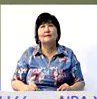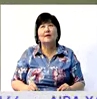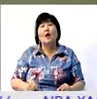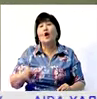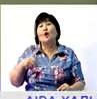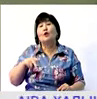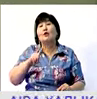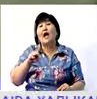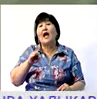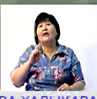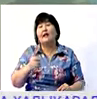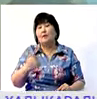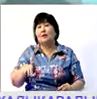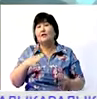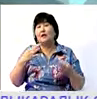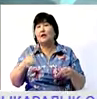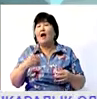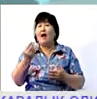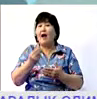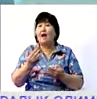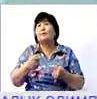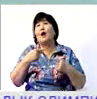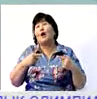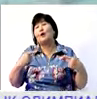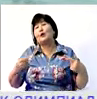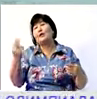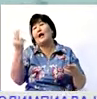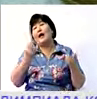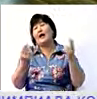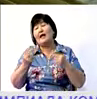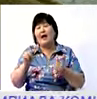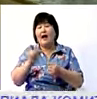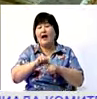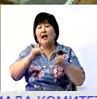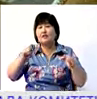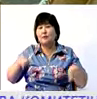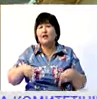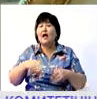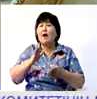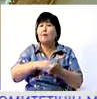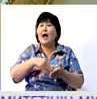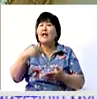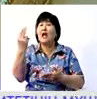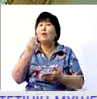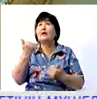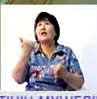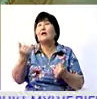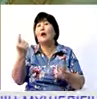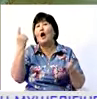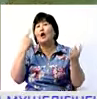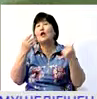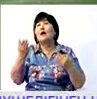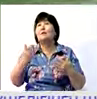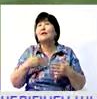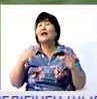Жайына қолы қалт етсе, осылайша қаламын алып, түрлі кескіндерді қағаз бетіне түсіреді. Майлы бояумен салынған мына туынды